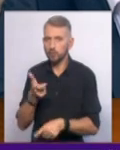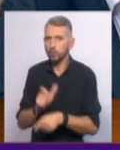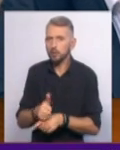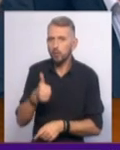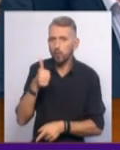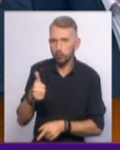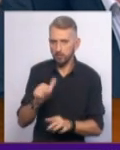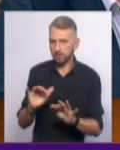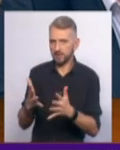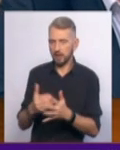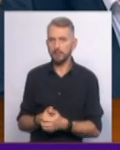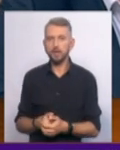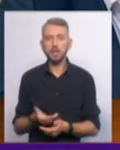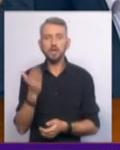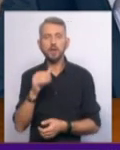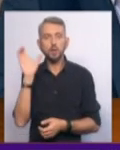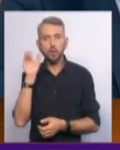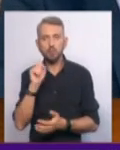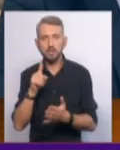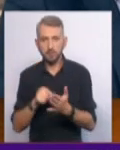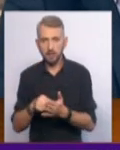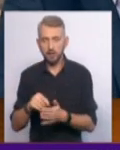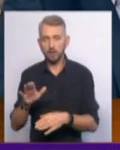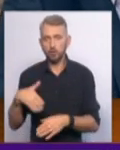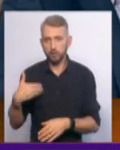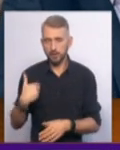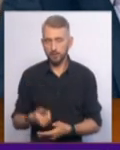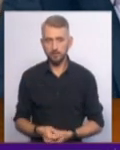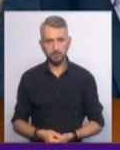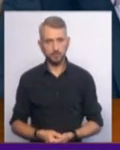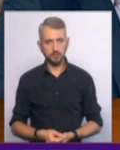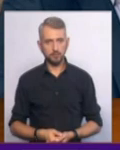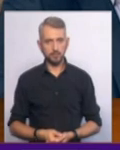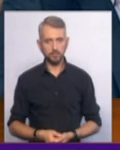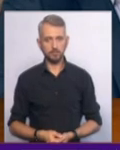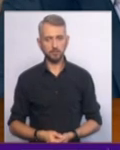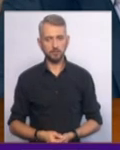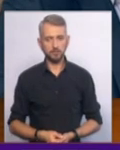гарний прецедент. Давайте слухати запитання. Добрий день. Доброго дня.